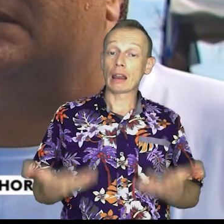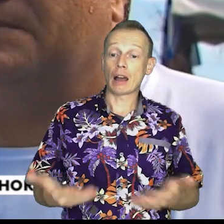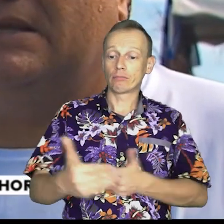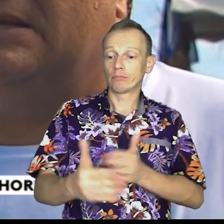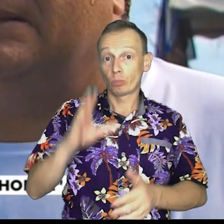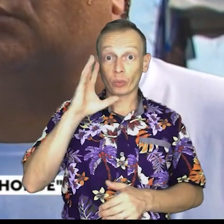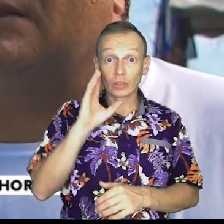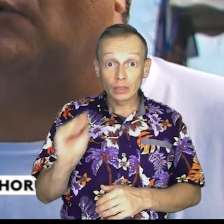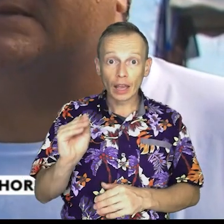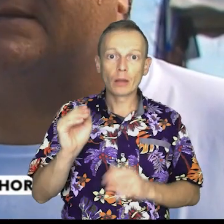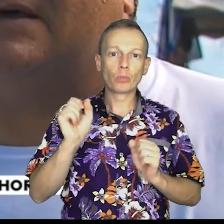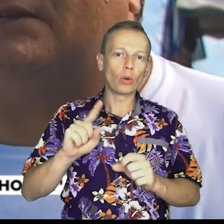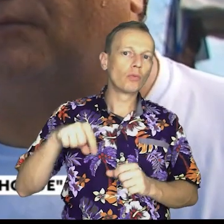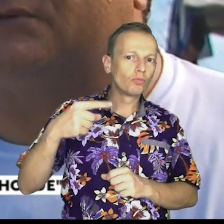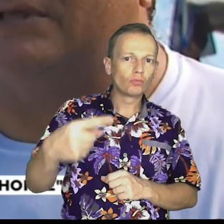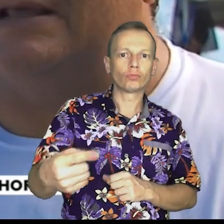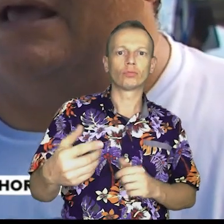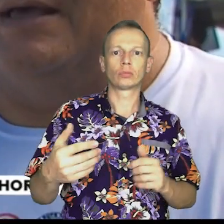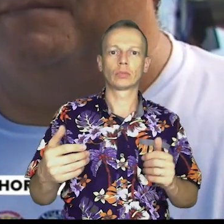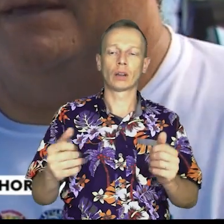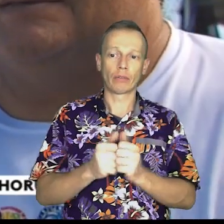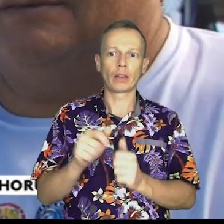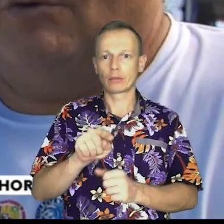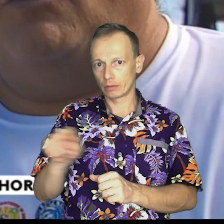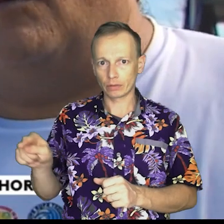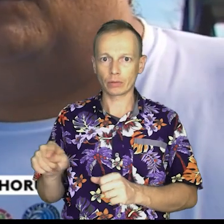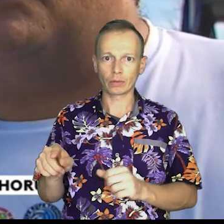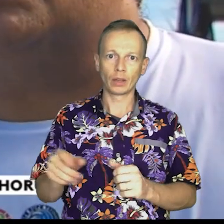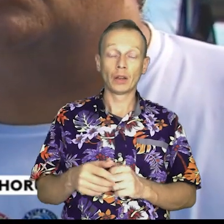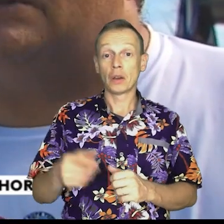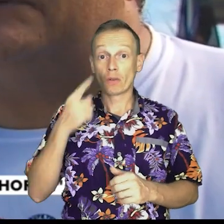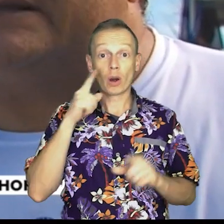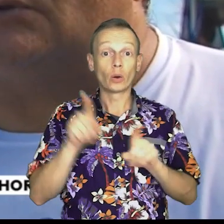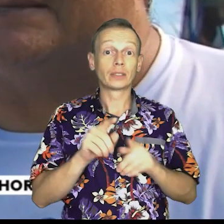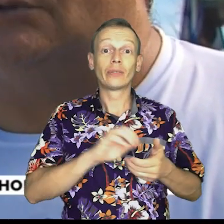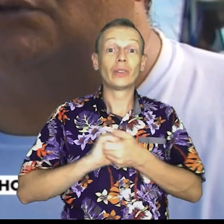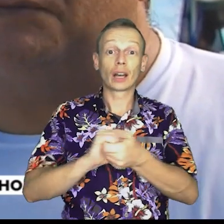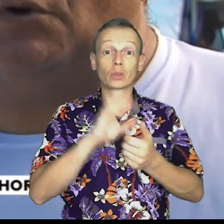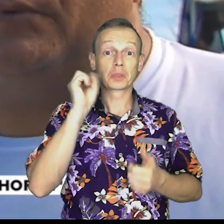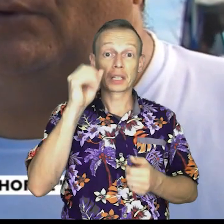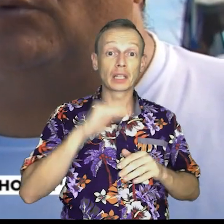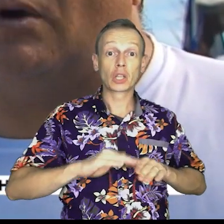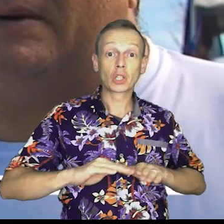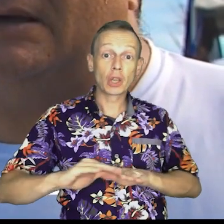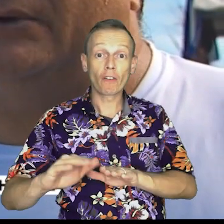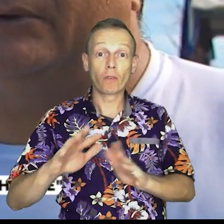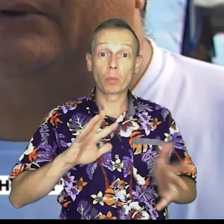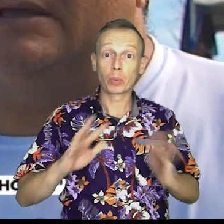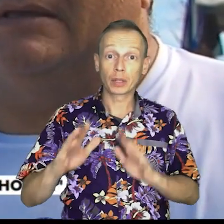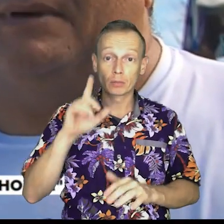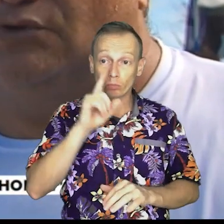cette fois-ci, mais les prochaines fois, ça sera avec les professionnels. Mais on va voir aussi au niveau de la Fédération tahitienne de surf si on peut, pourquoi